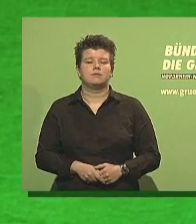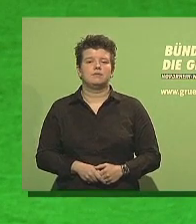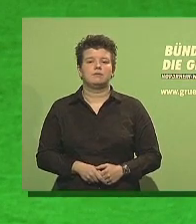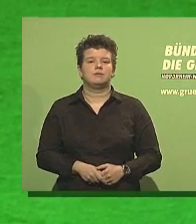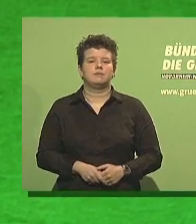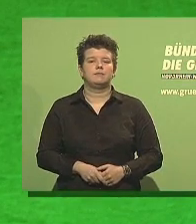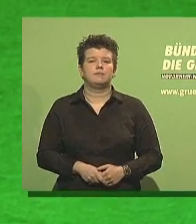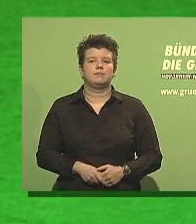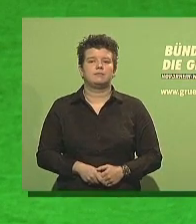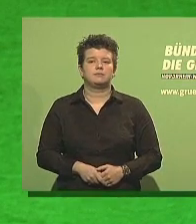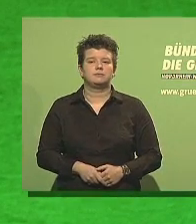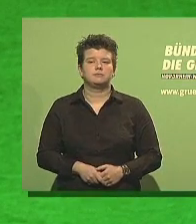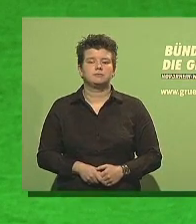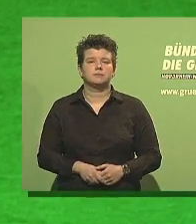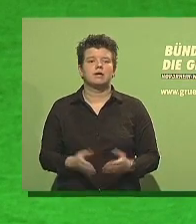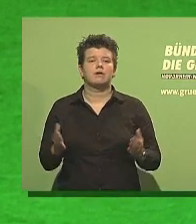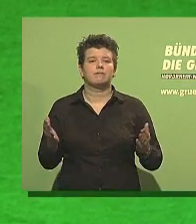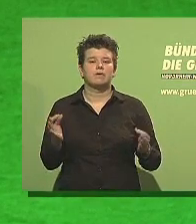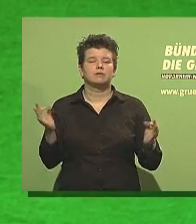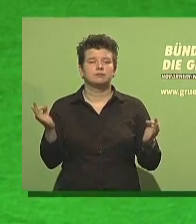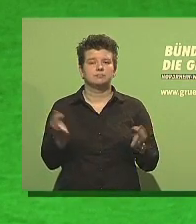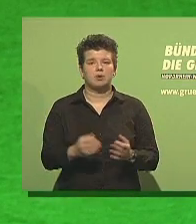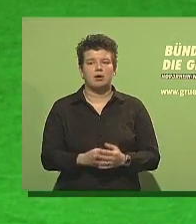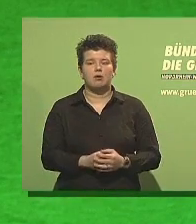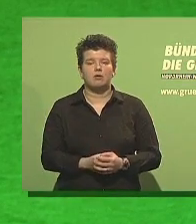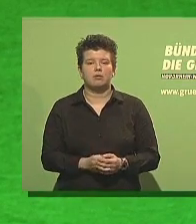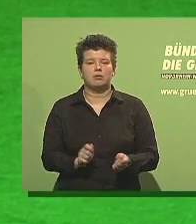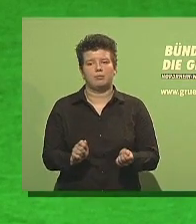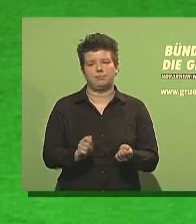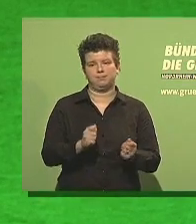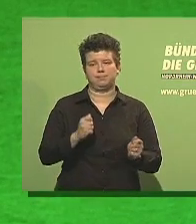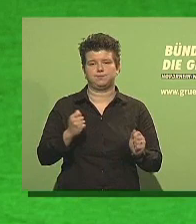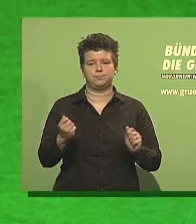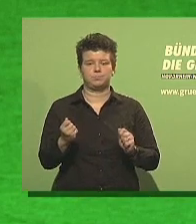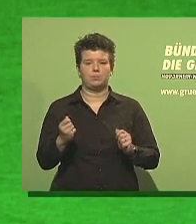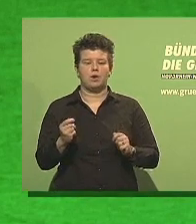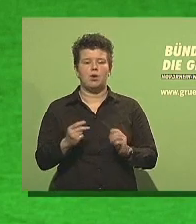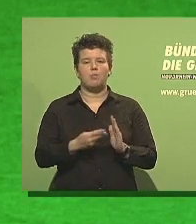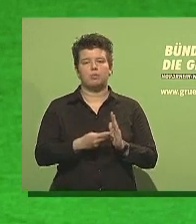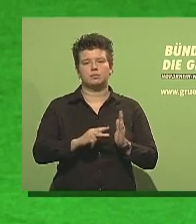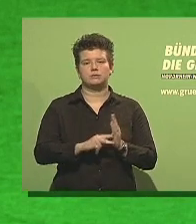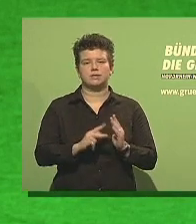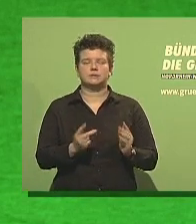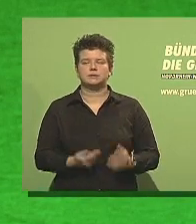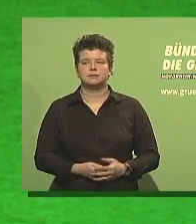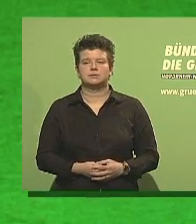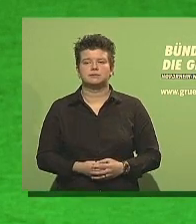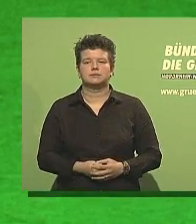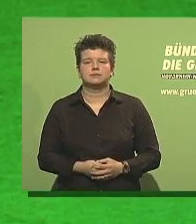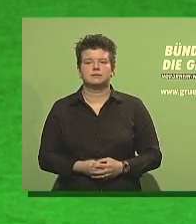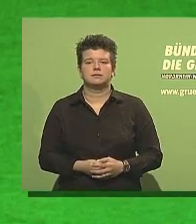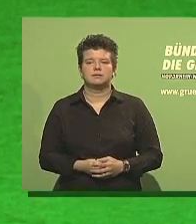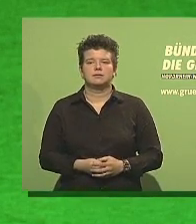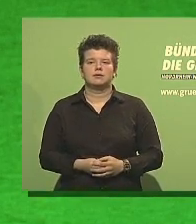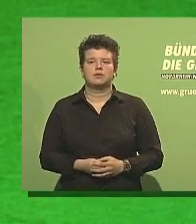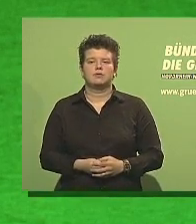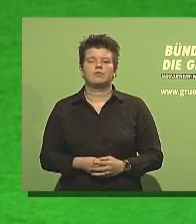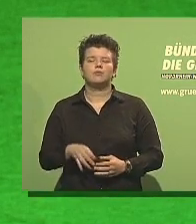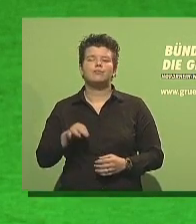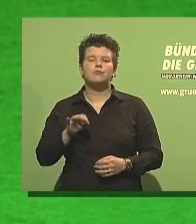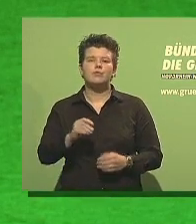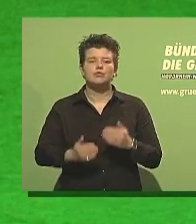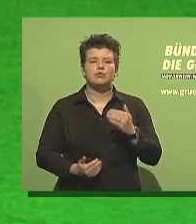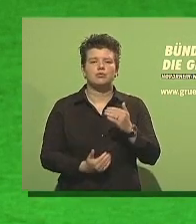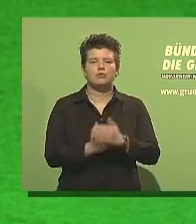nach den Veränderungsprozessen in der arabischen Welt, dem Erstarken neuer sozialen Bewegungen, neue Kommunikationsformen,